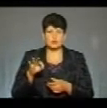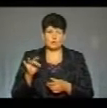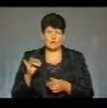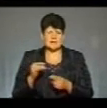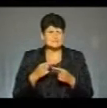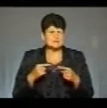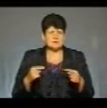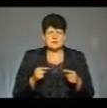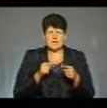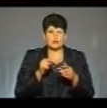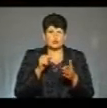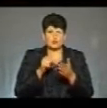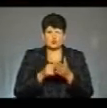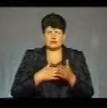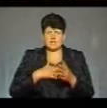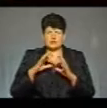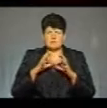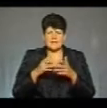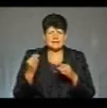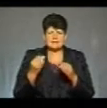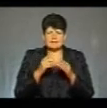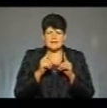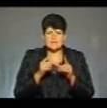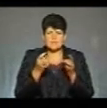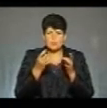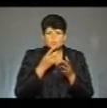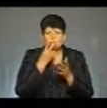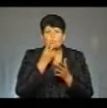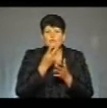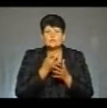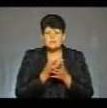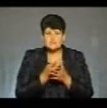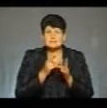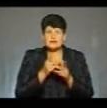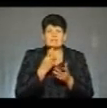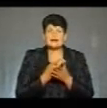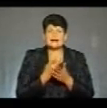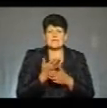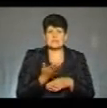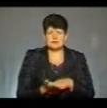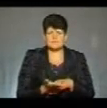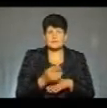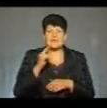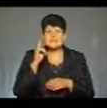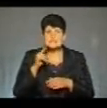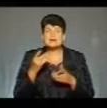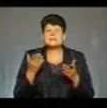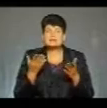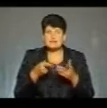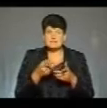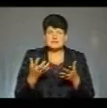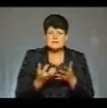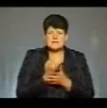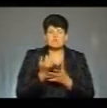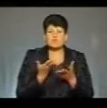точок нашої планети. Цікаво не тільки просто подивитися, як виглядає той чи інший зразок, але знати, де він знайдений, в